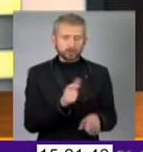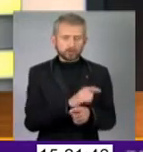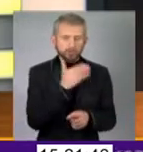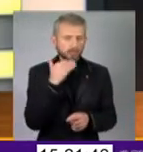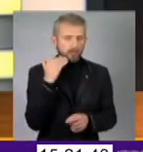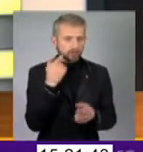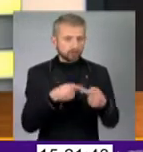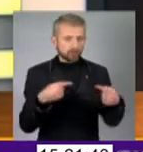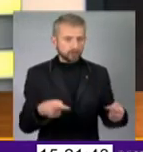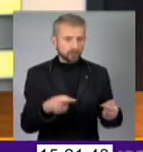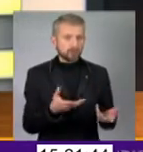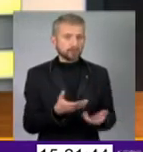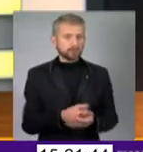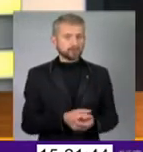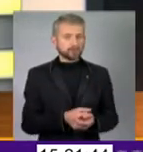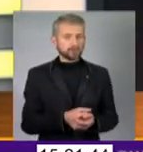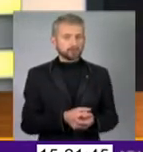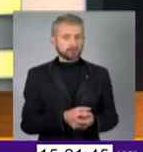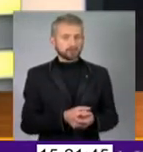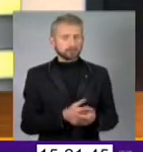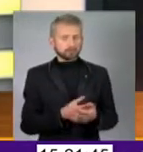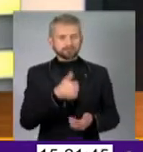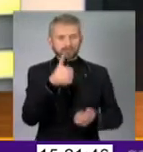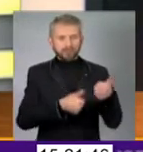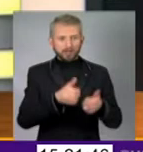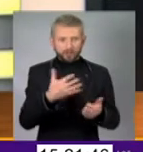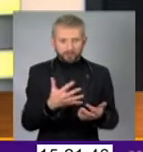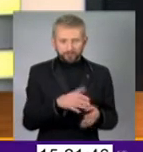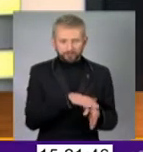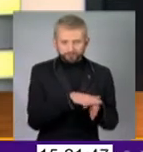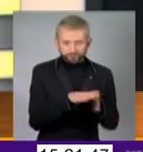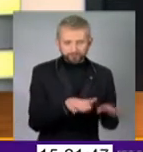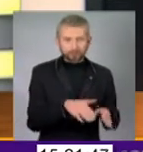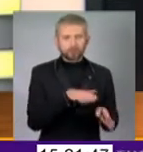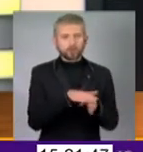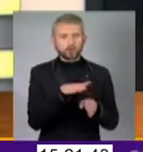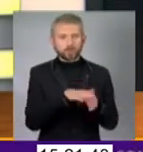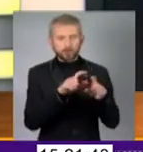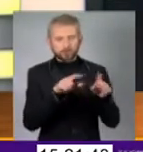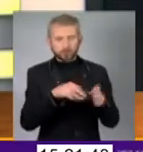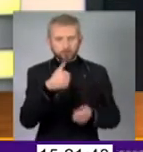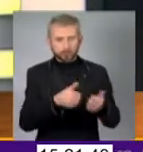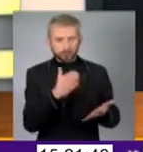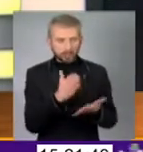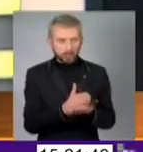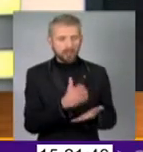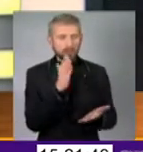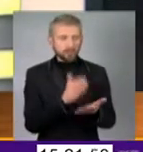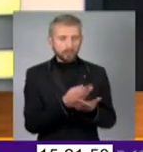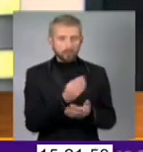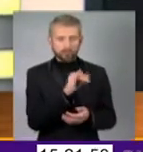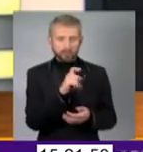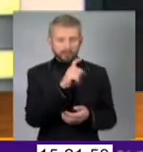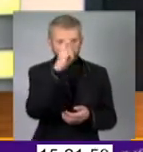багато речей продуктивних. Відіграний тендер, є виконавець по тендеру. Відповідно, є залучення коштів, в тому числі з державного